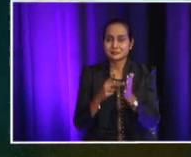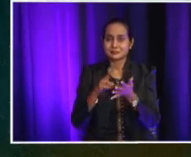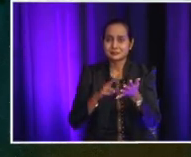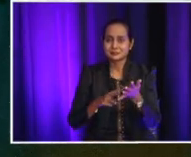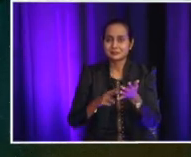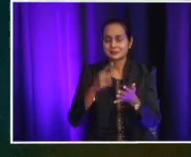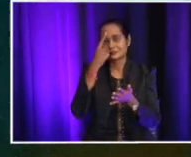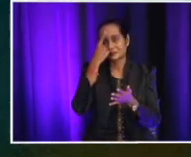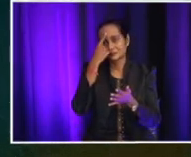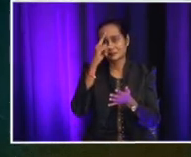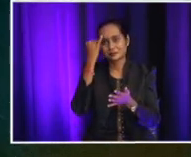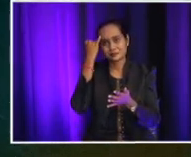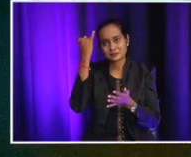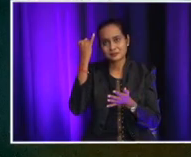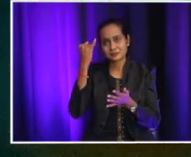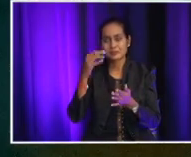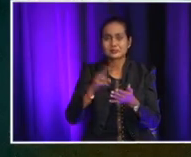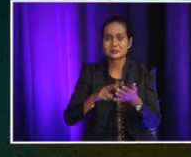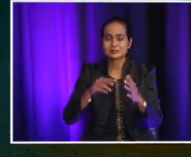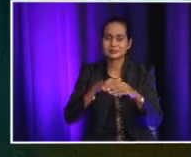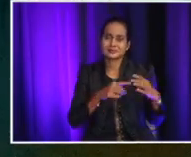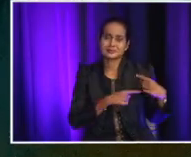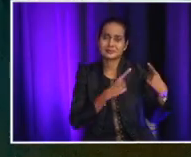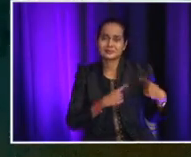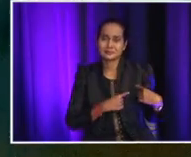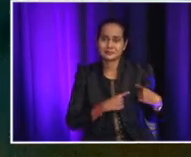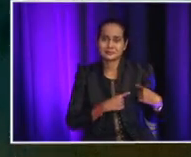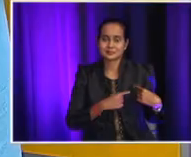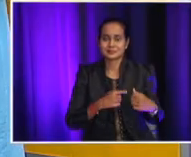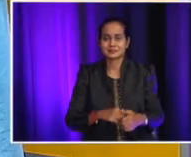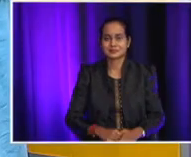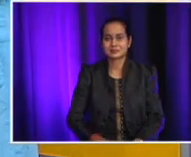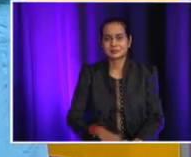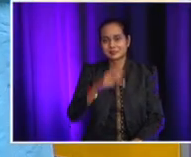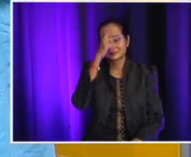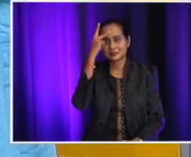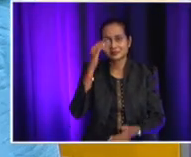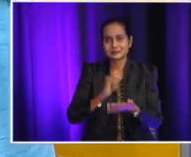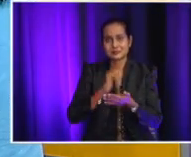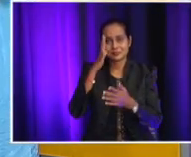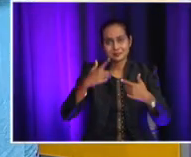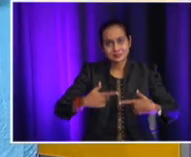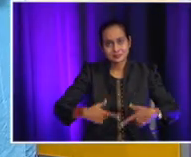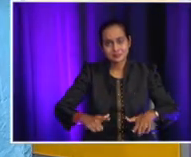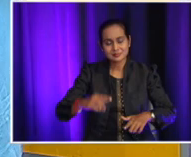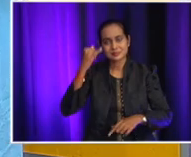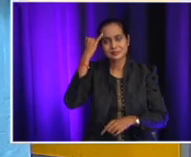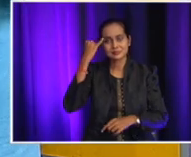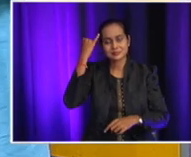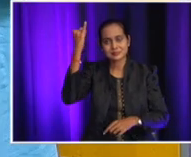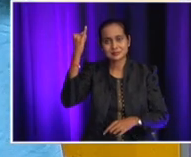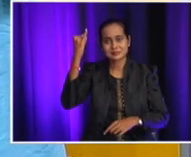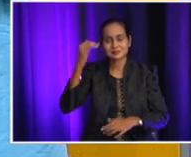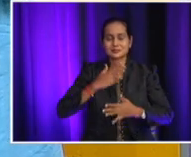dengan hati karena yang telah lahirnya ilmu perasaan yang tenang